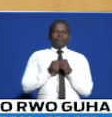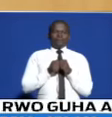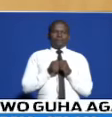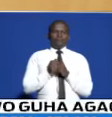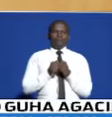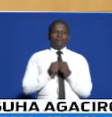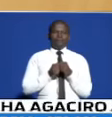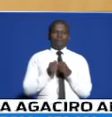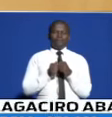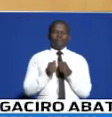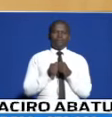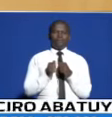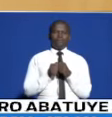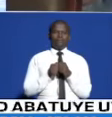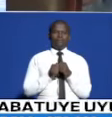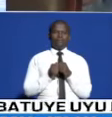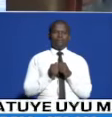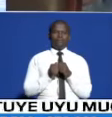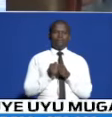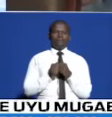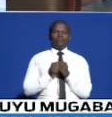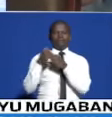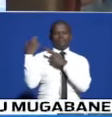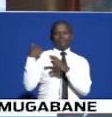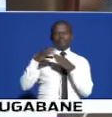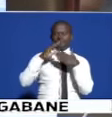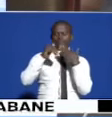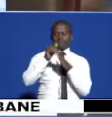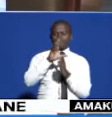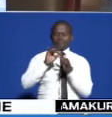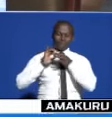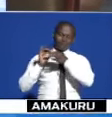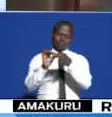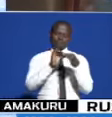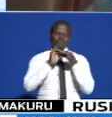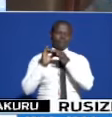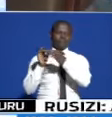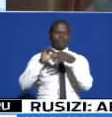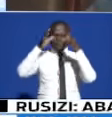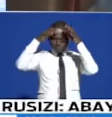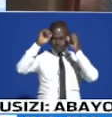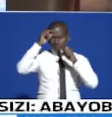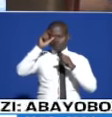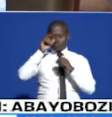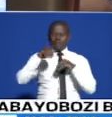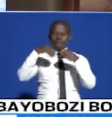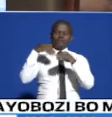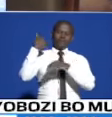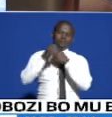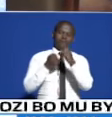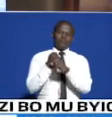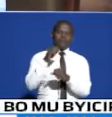Support will come adding to our own effort. Inshingano zo kuyobora umuryango wa Afurika yunze ubumwe Perezida Kagame yazihaye nyuma y'umwaka umwe